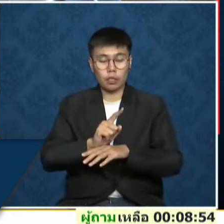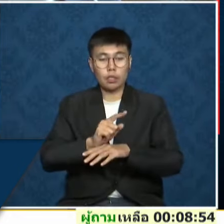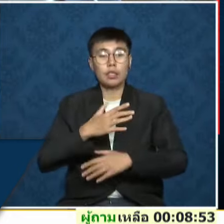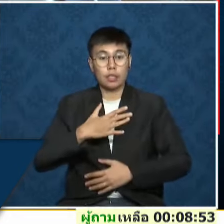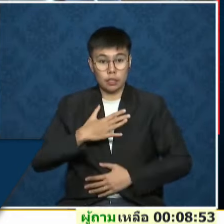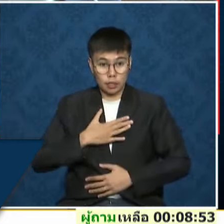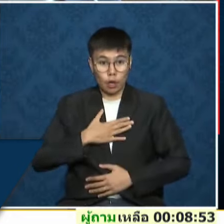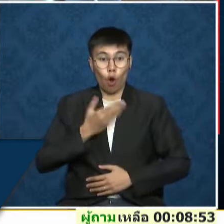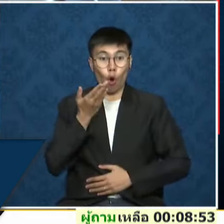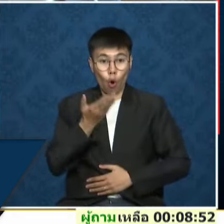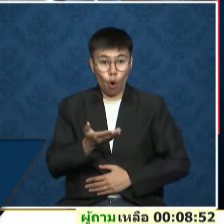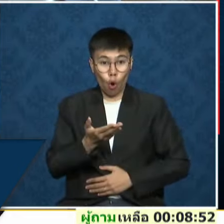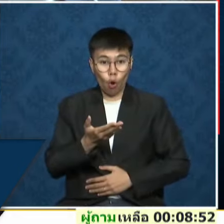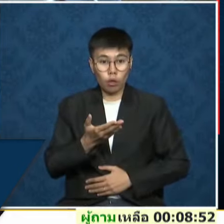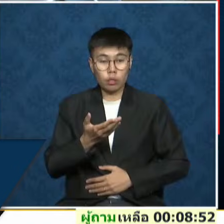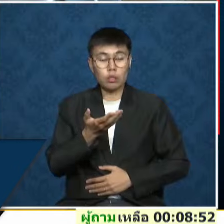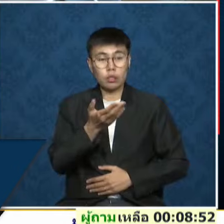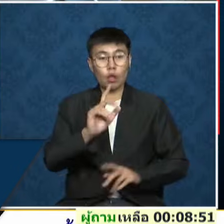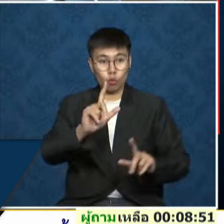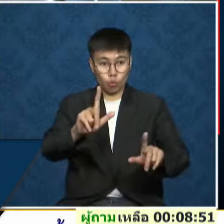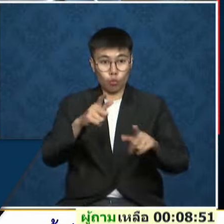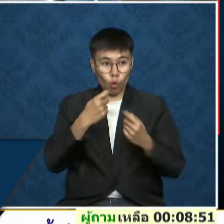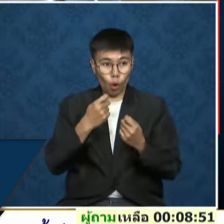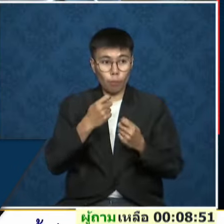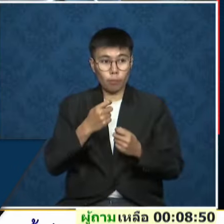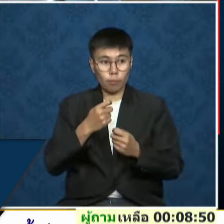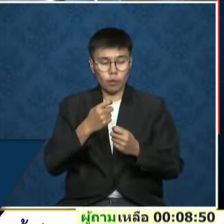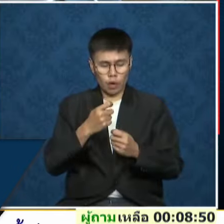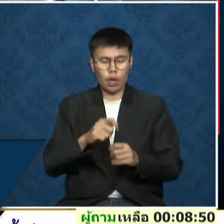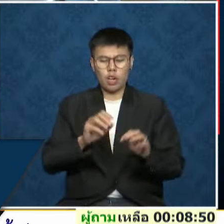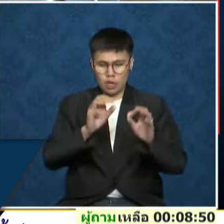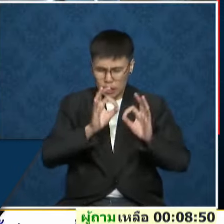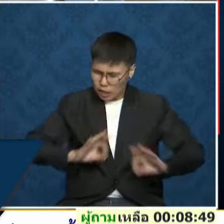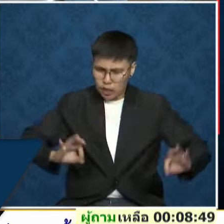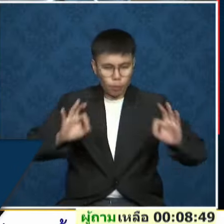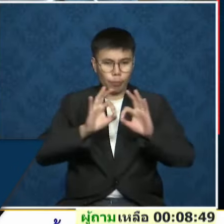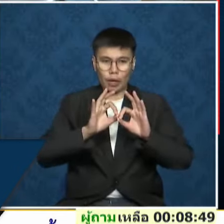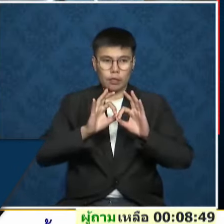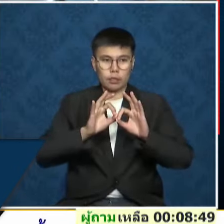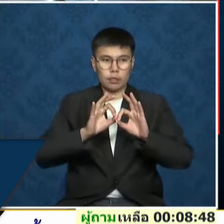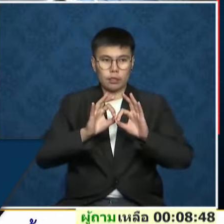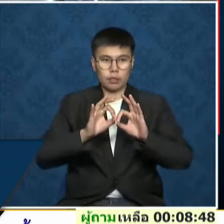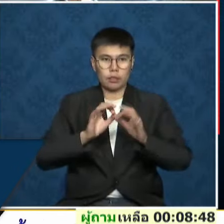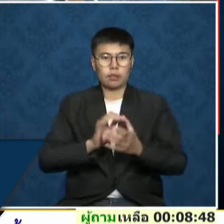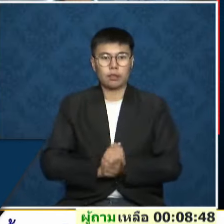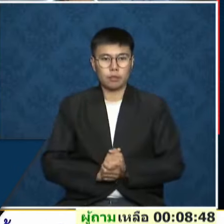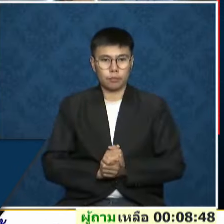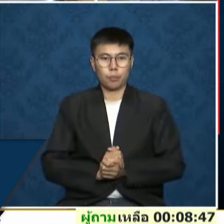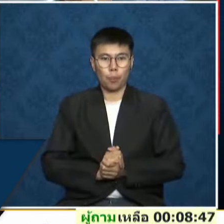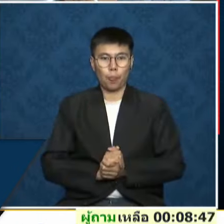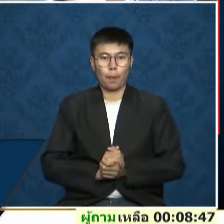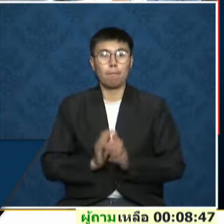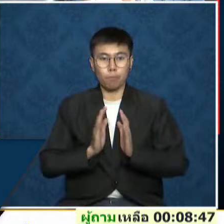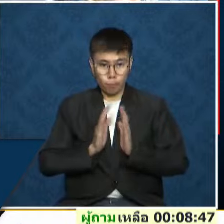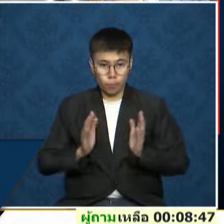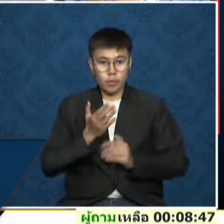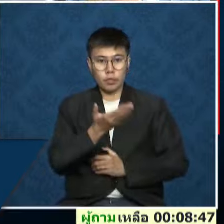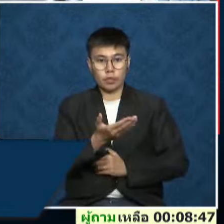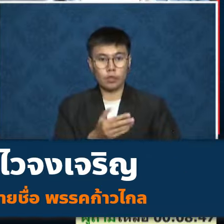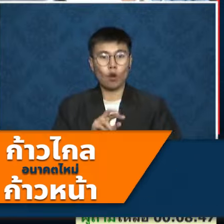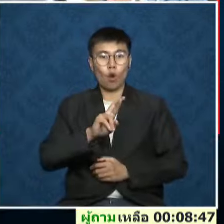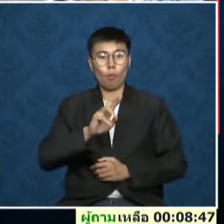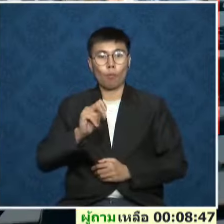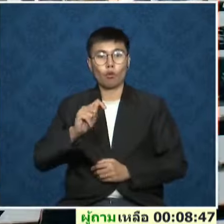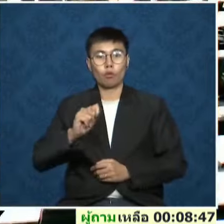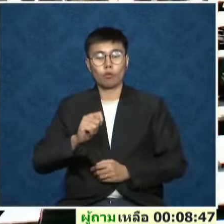ดิฉันขอคำตอบที่เป็นรูปธรรมเนื้อเน้นเลยนะคะท่าน ขอบคุณครับเชิญท่านรัฐมนตรี